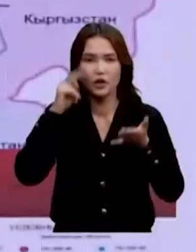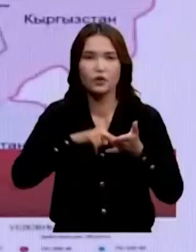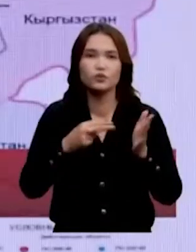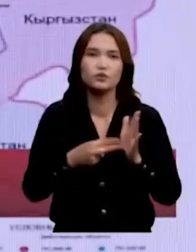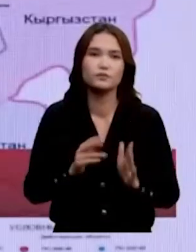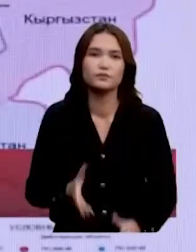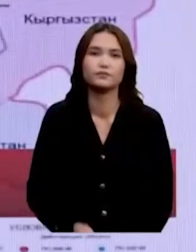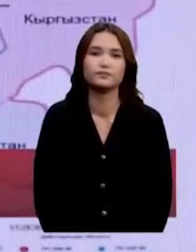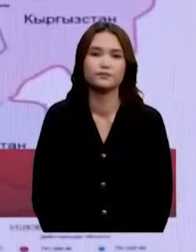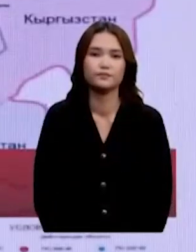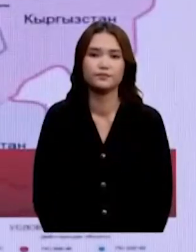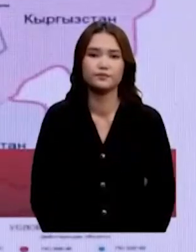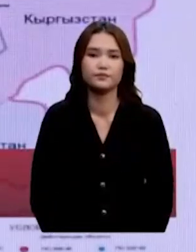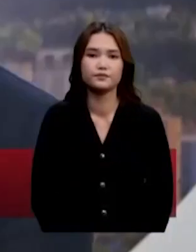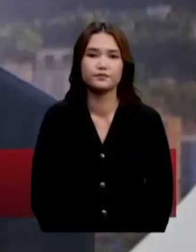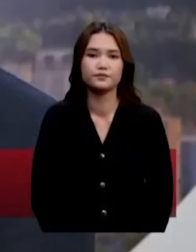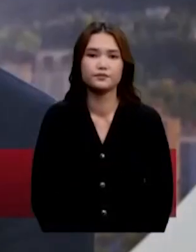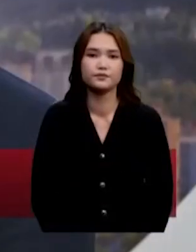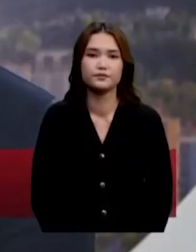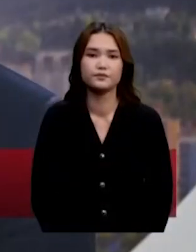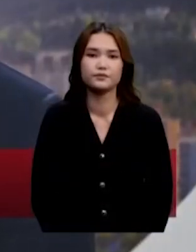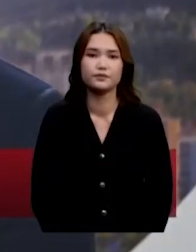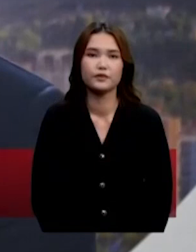бар. Biz konsepsiya qabuldan bolatmız